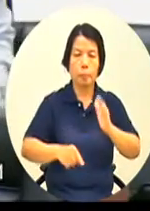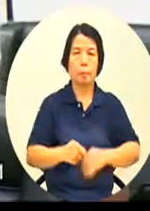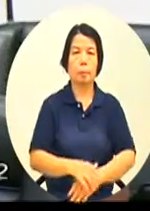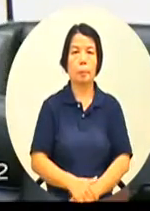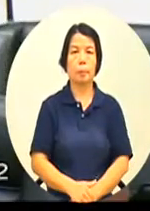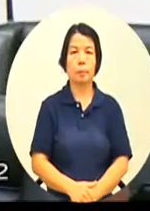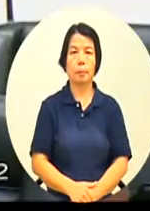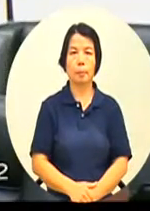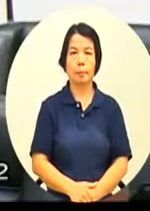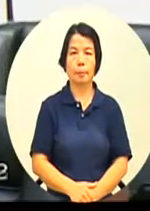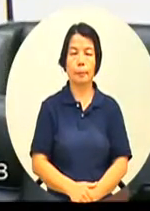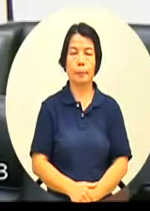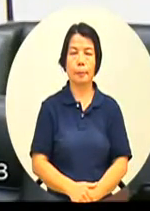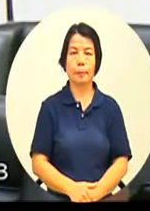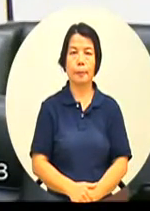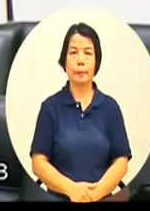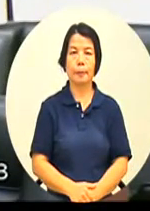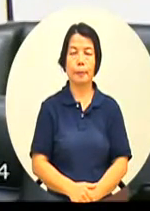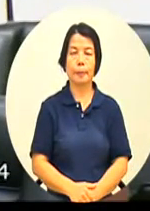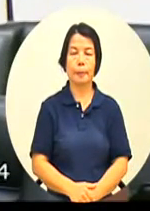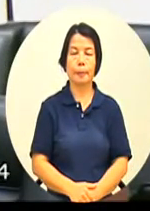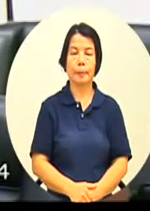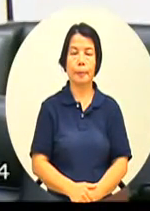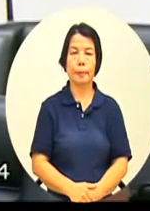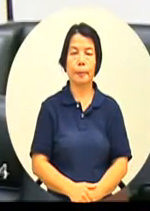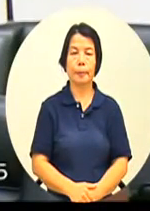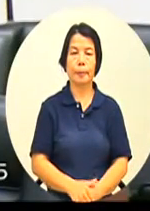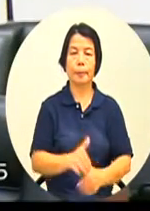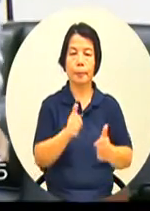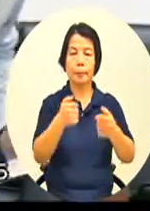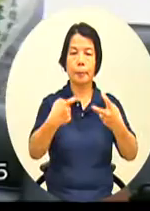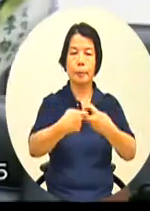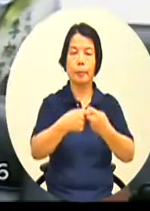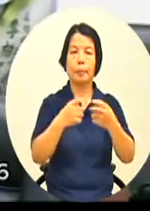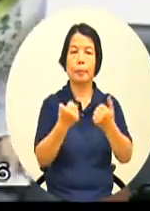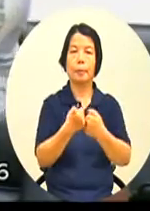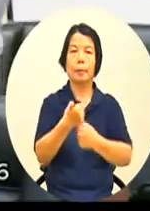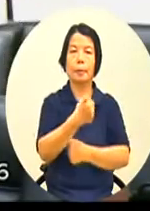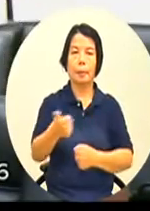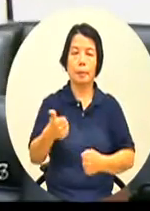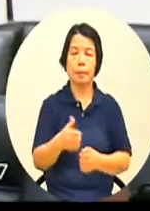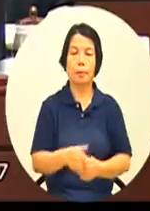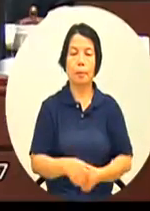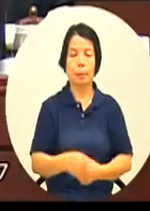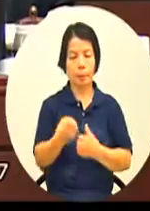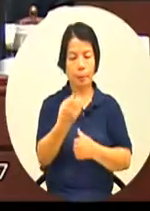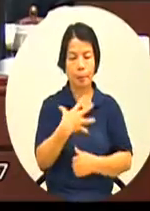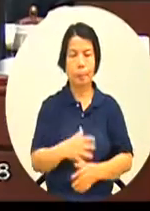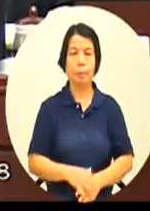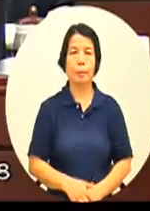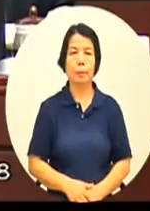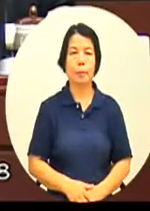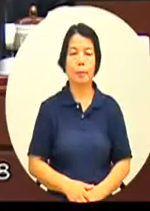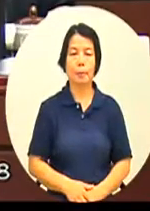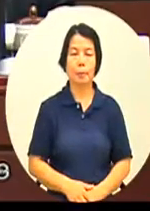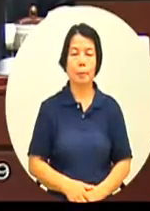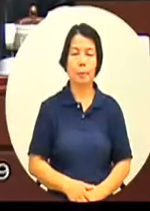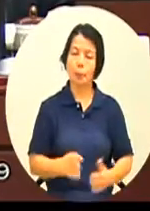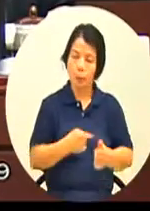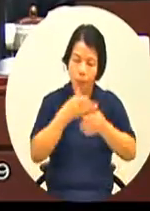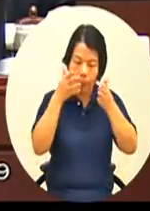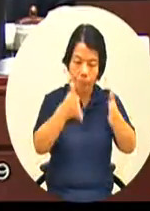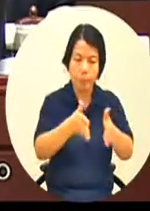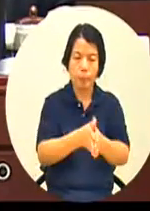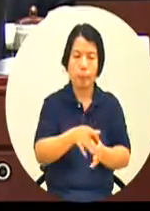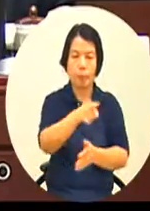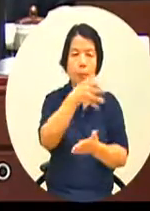答。 谢谢李议员的这个提醒，我想首先针对议员